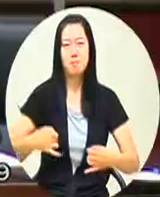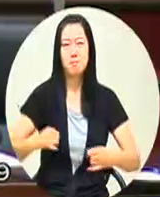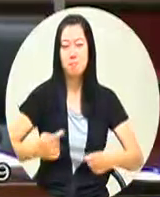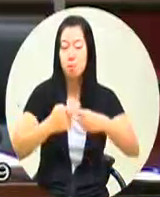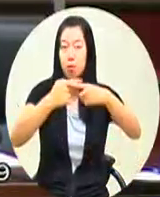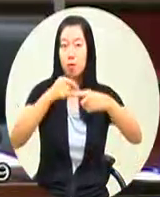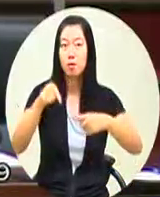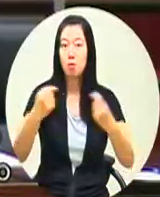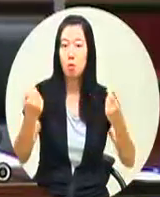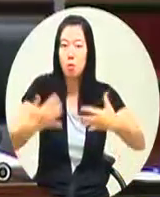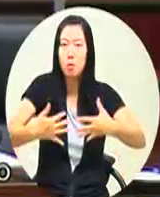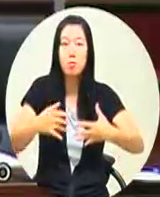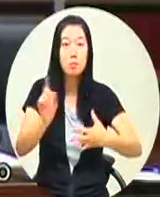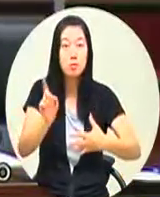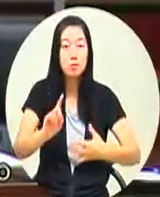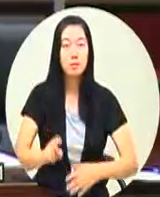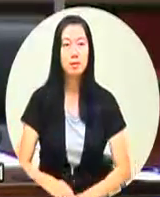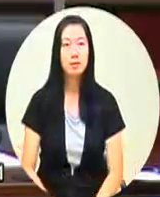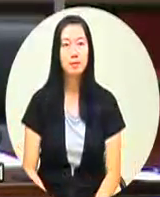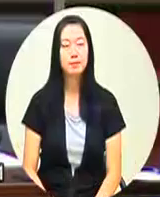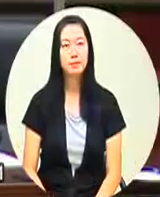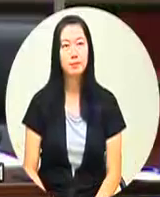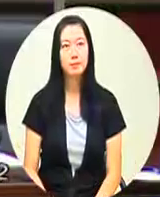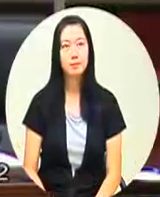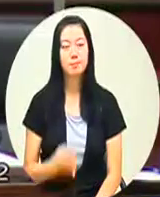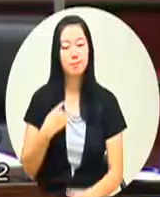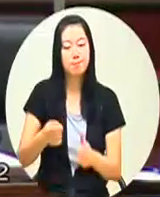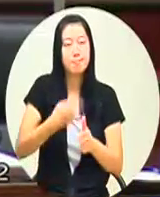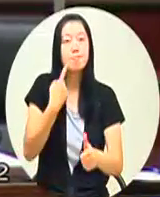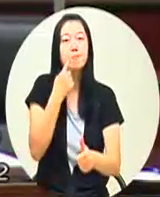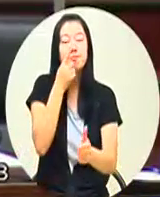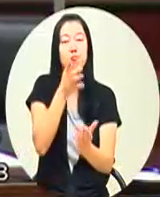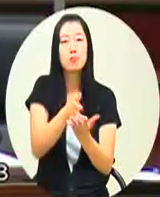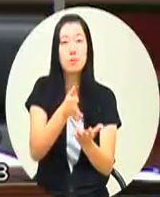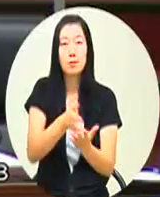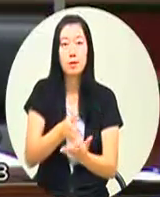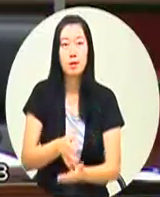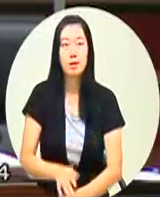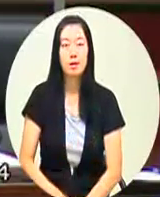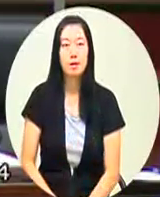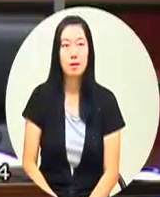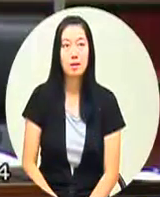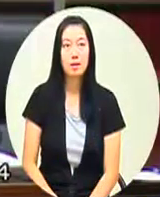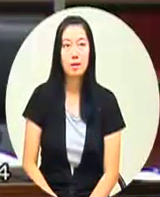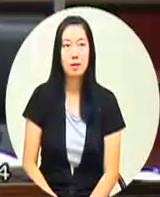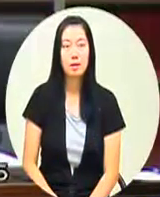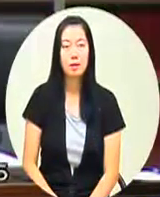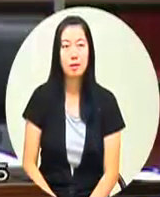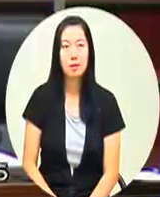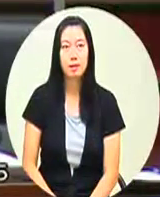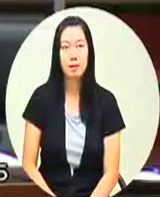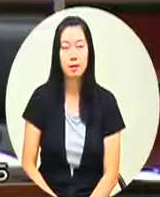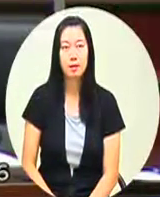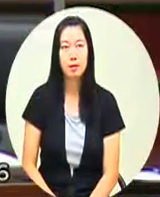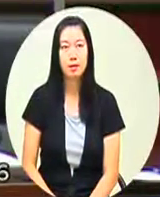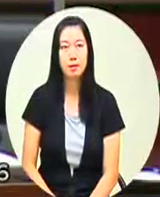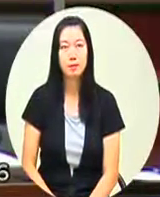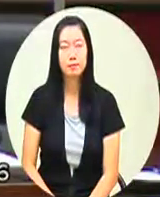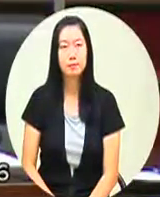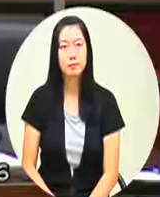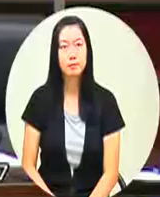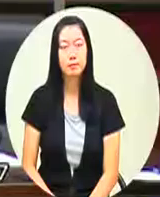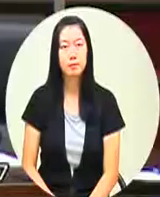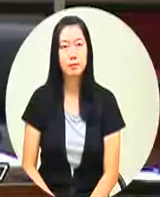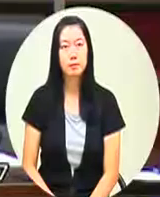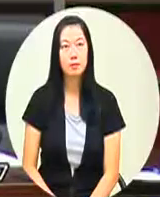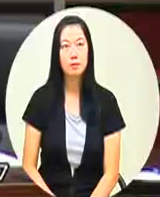问题出在哪里呢？我先讲那个破迁荒的缓破迁的意见，他